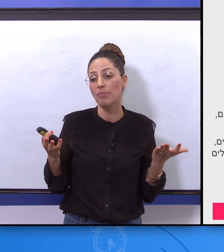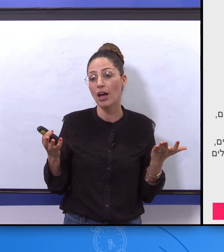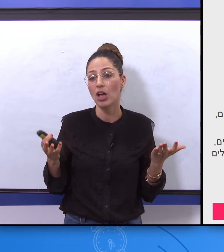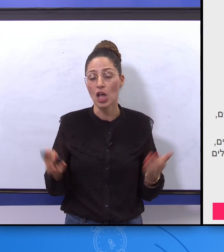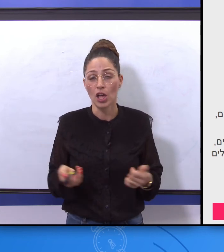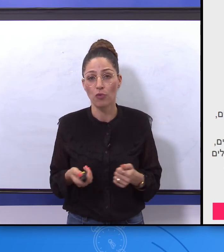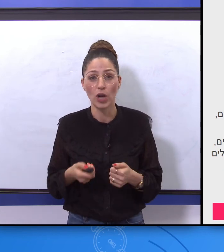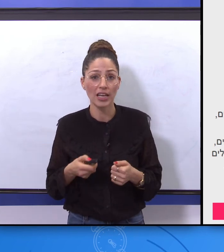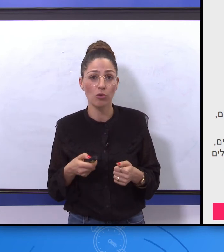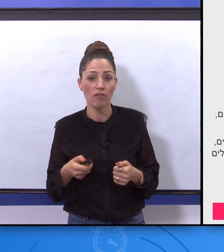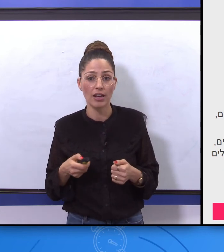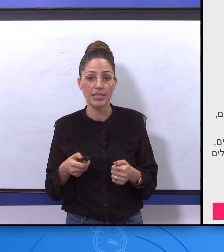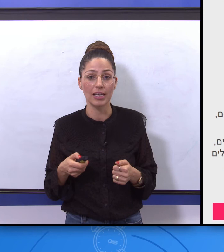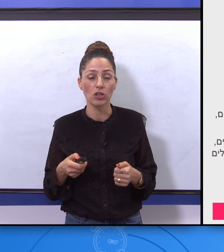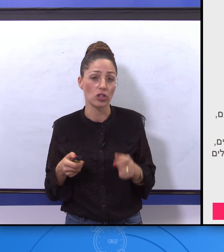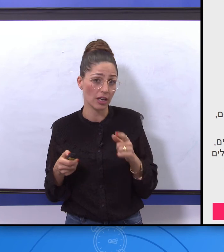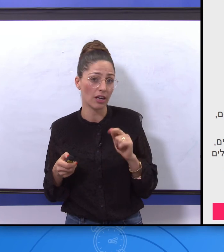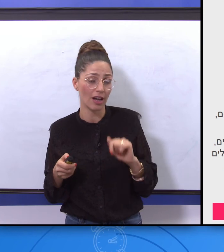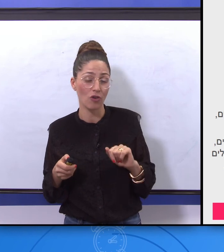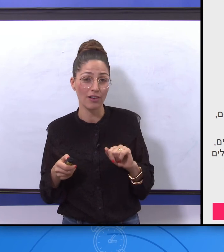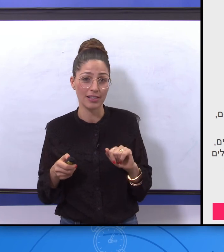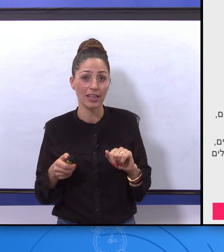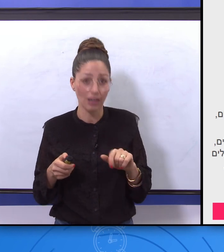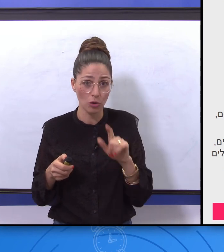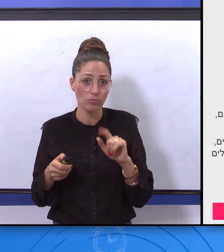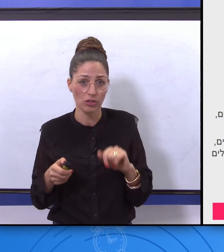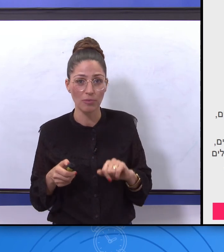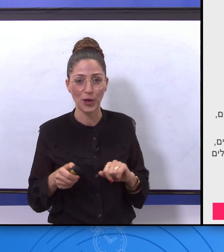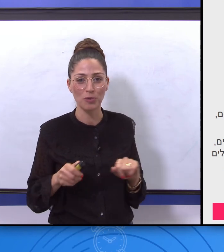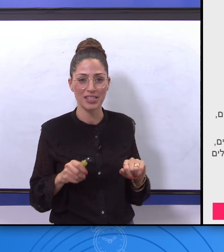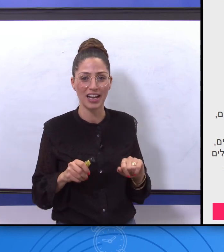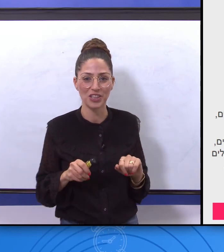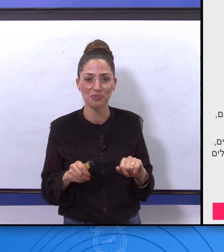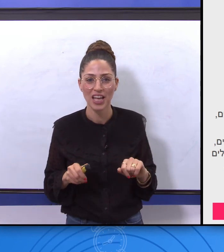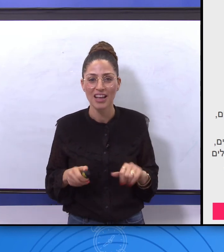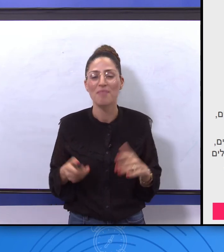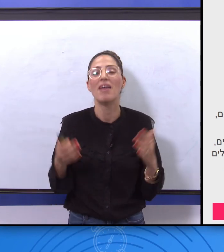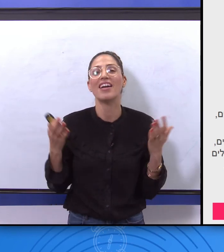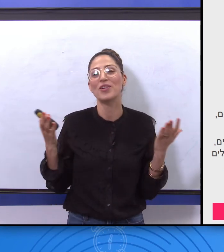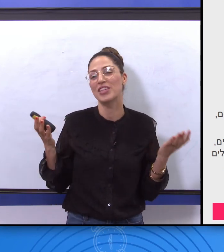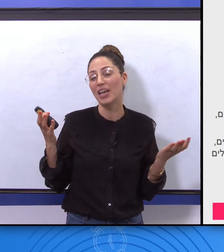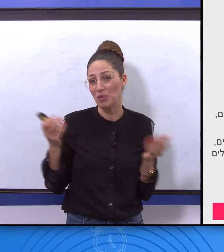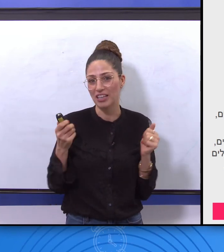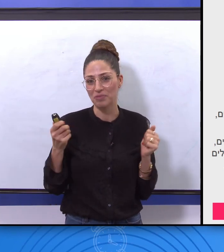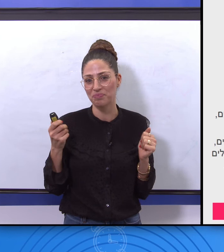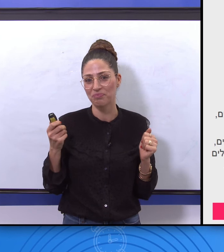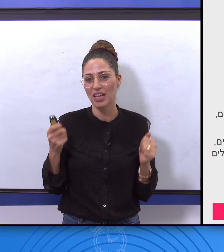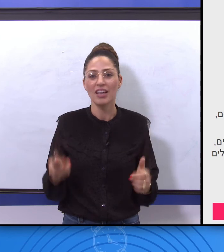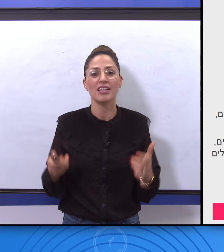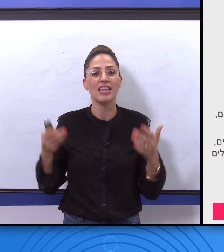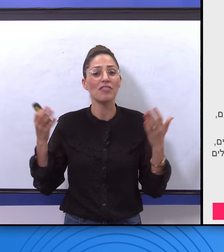אמנון ותמר, ואולי גם כובע הנזיר, שדרך אגב כובע הנזיר גם מאוד מאוד טעים לאכול בסלט. מה אנחנו צריכים